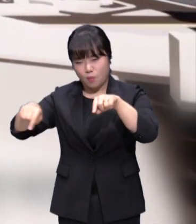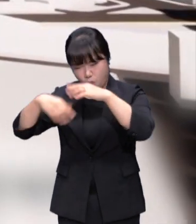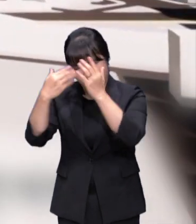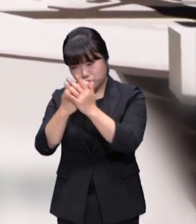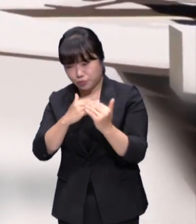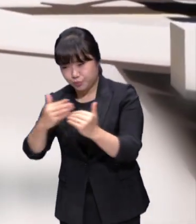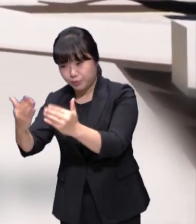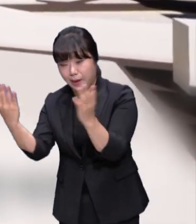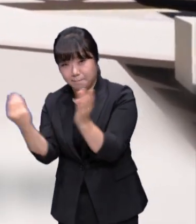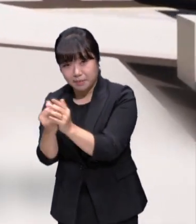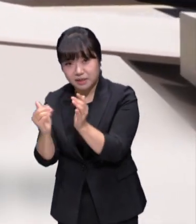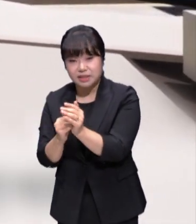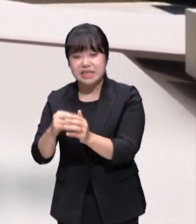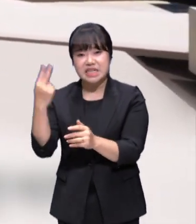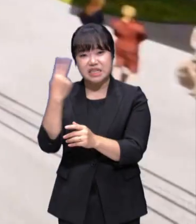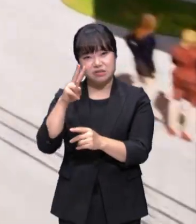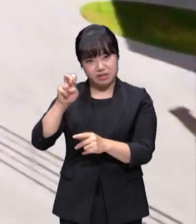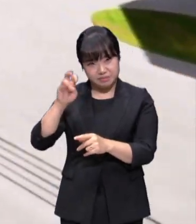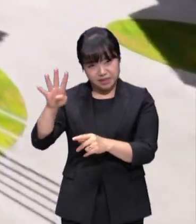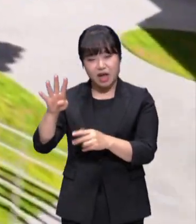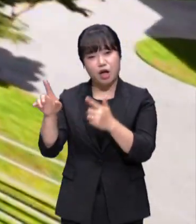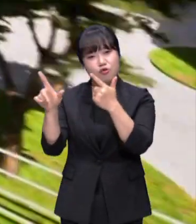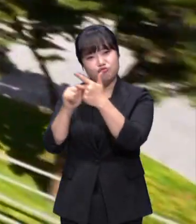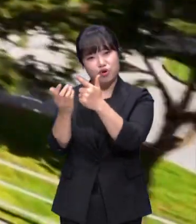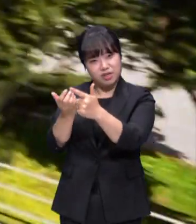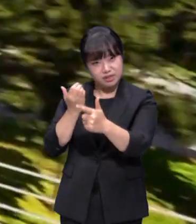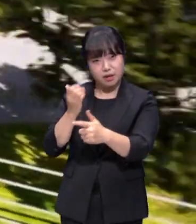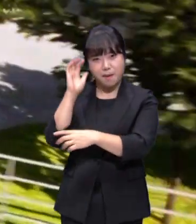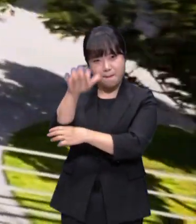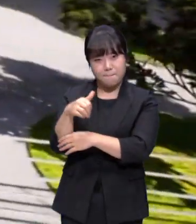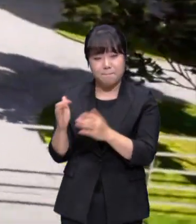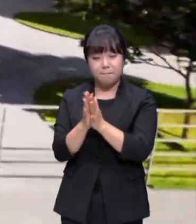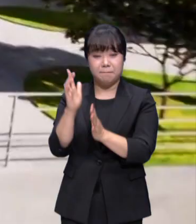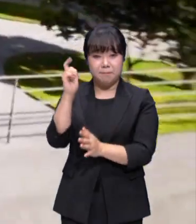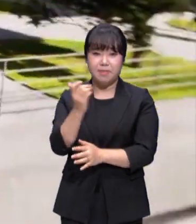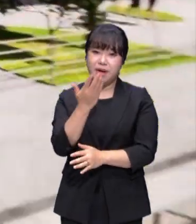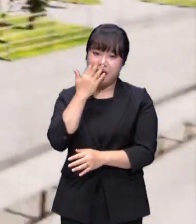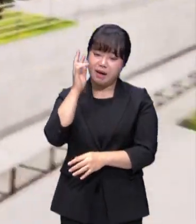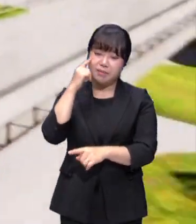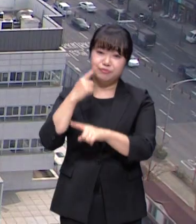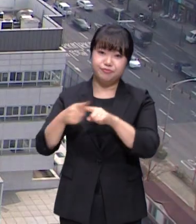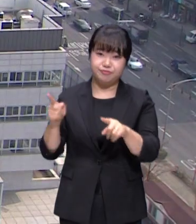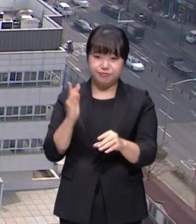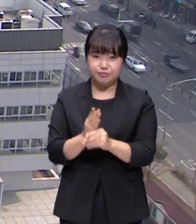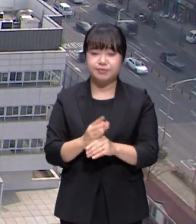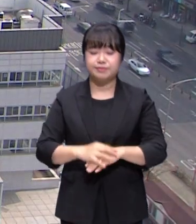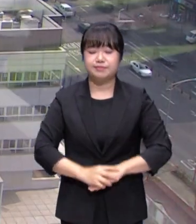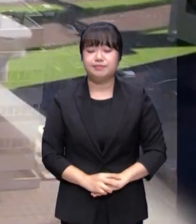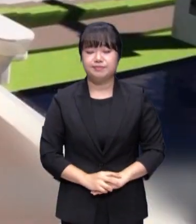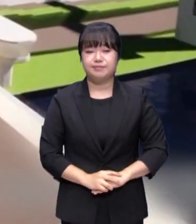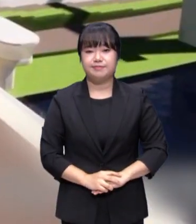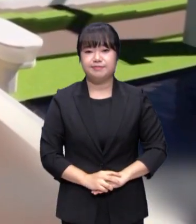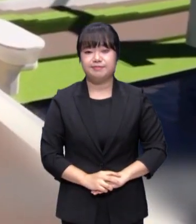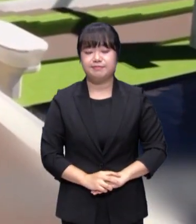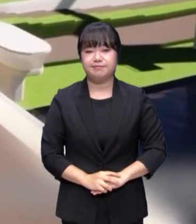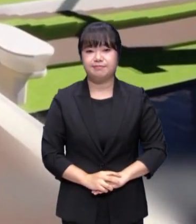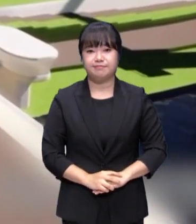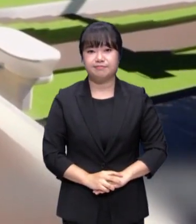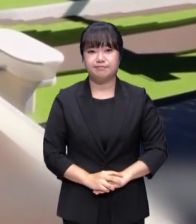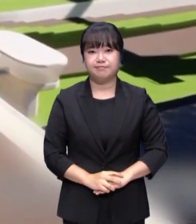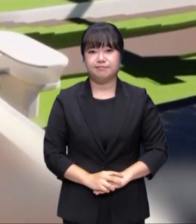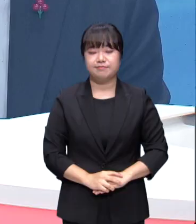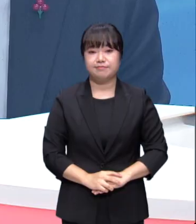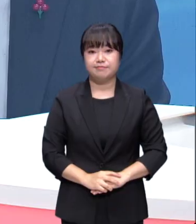마무리되면 이르면 2024년 상반기 착공이 가능할 것으로 전망했습니다. BTV 뉴스 김진중입니다.